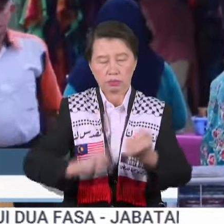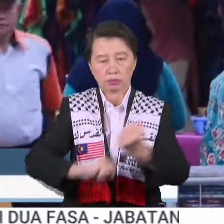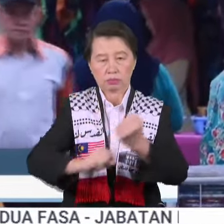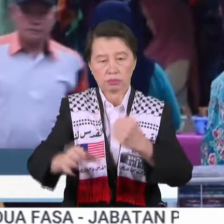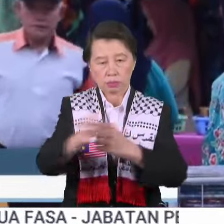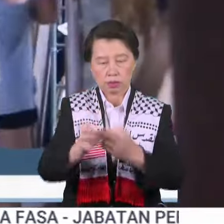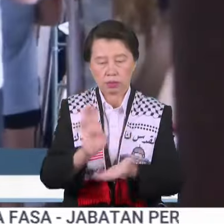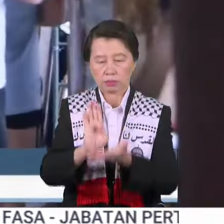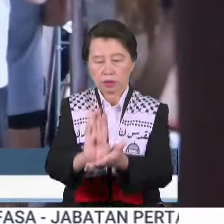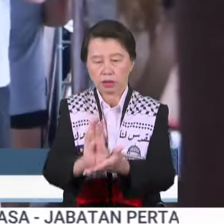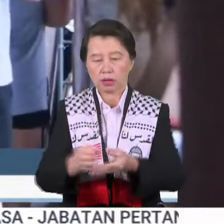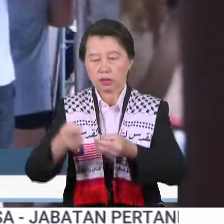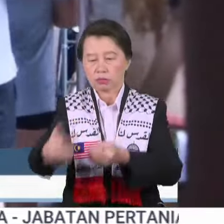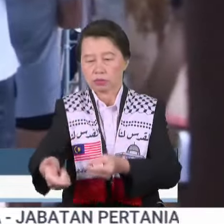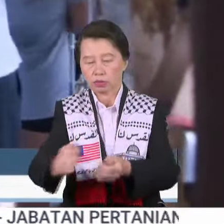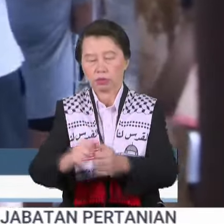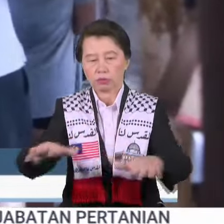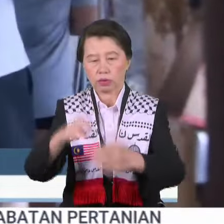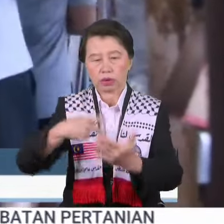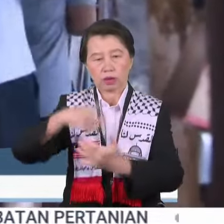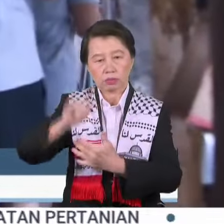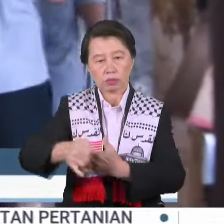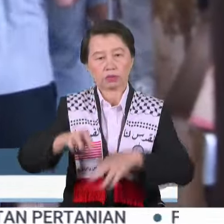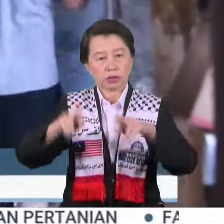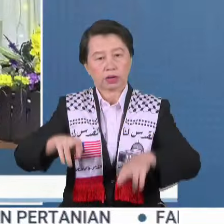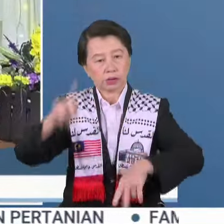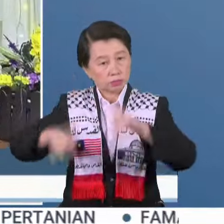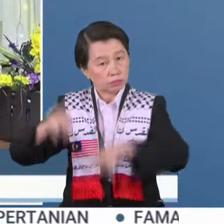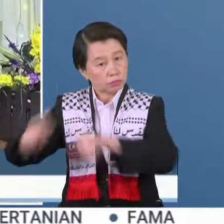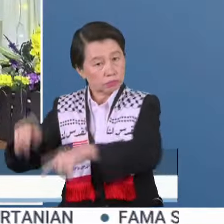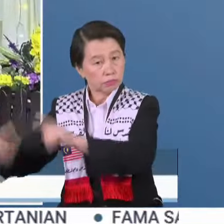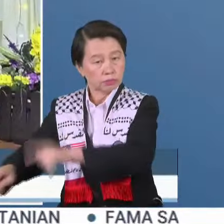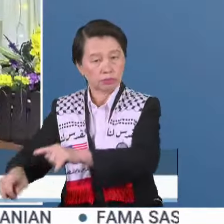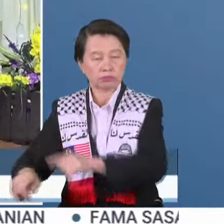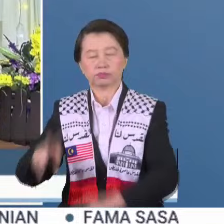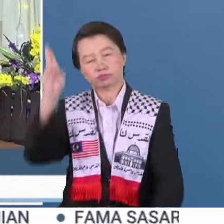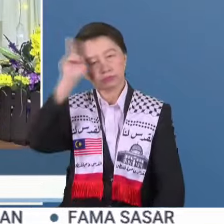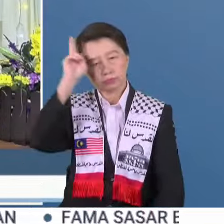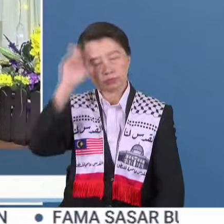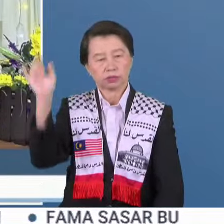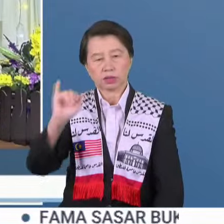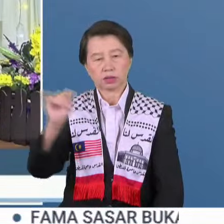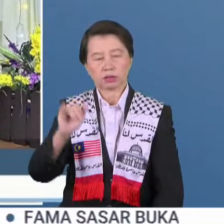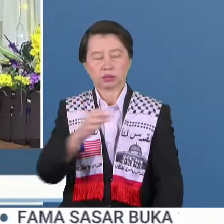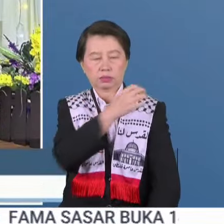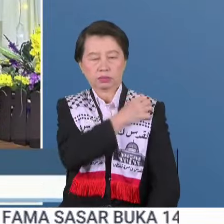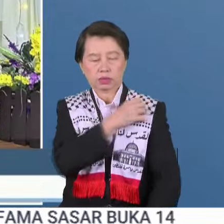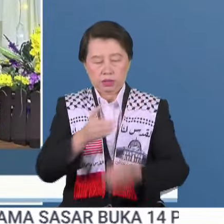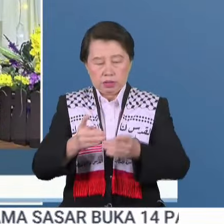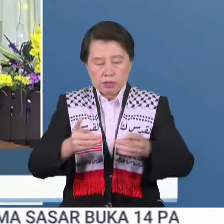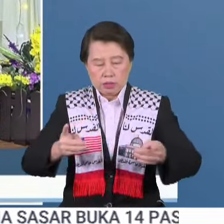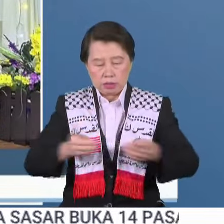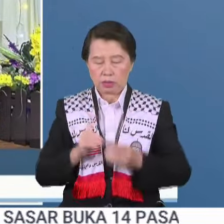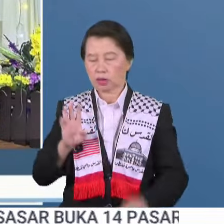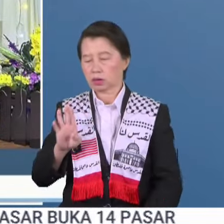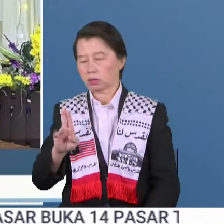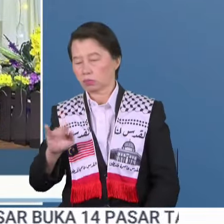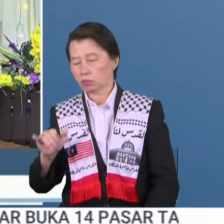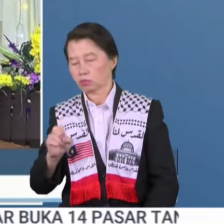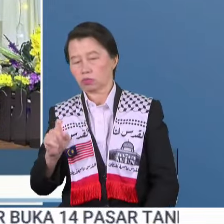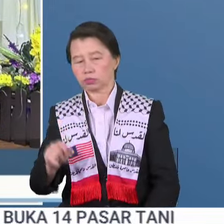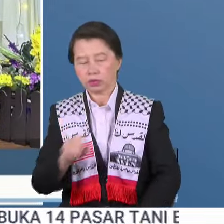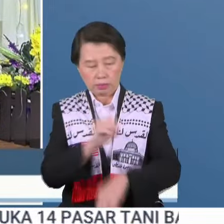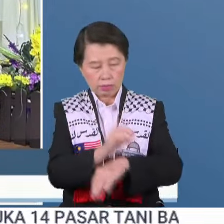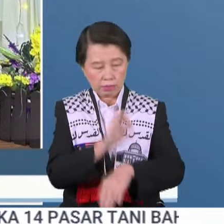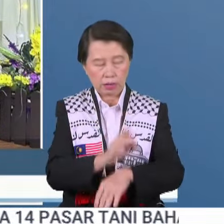bantuan sumbangan pelaksanaan projek rakyat dan sebagainya dalam Majlis yang sama pegawai daerah Darul bujang Rahman sli menasihati